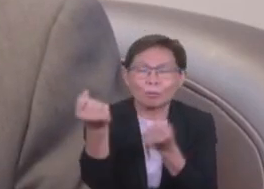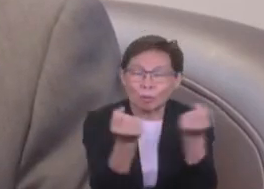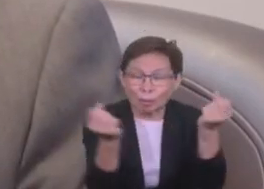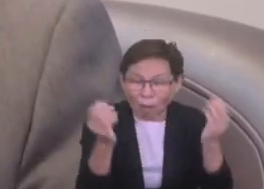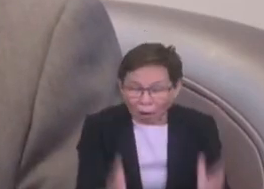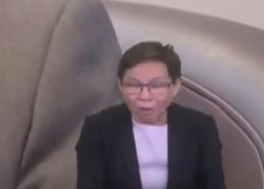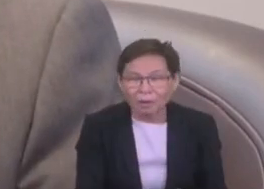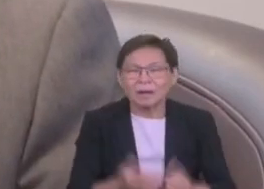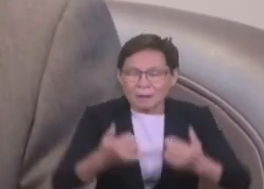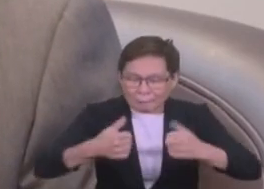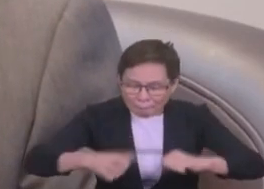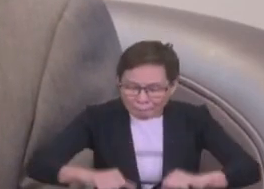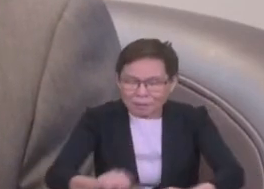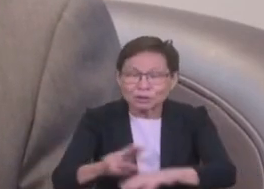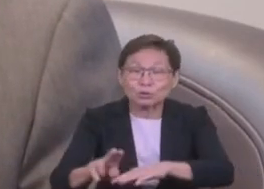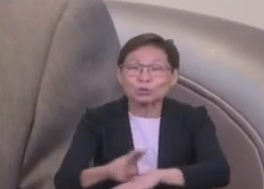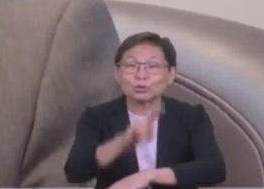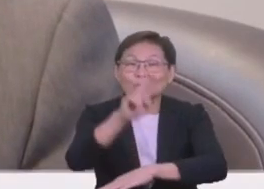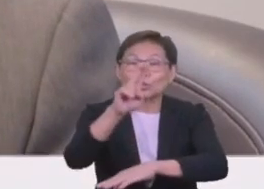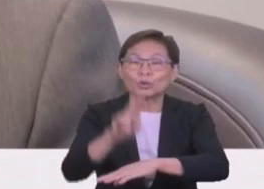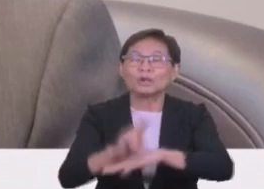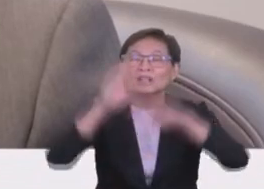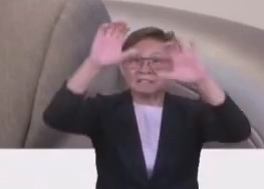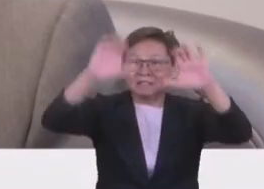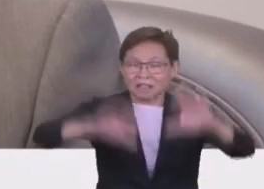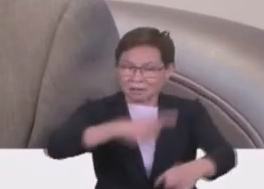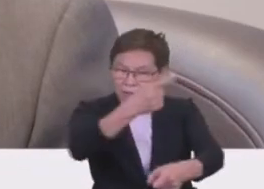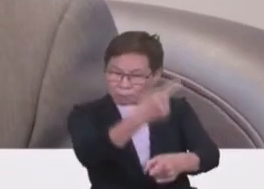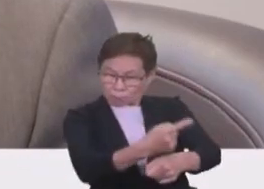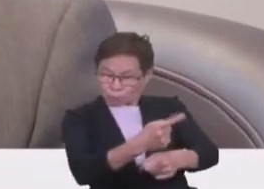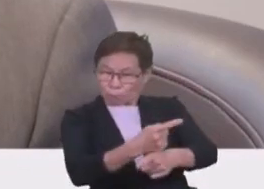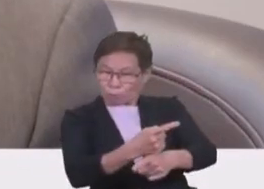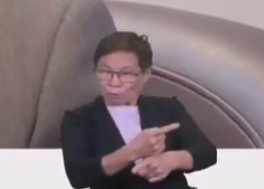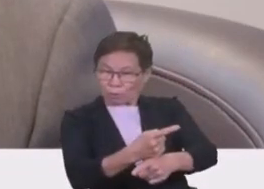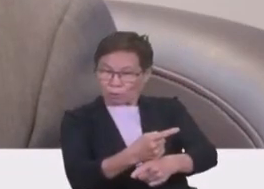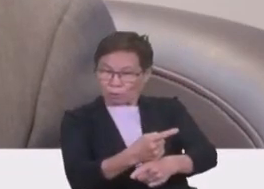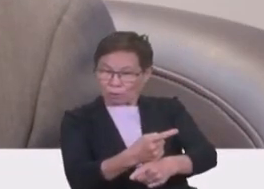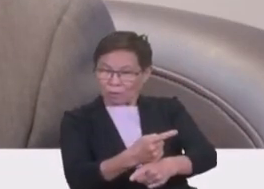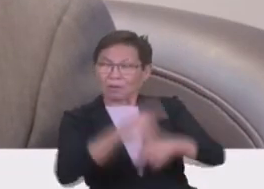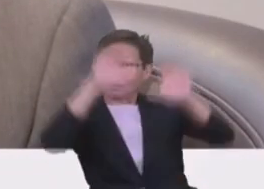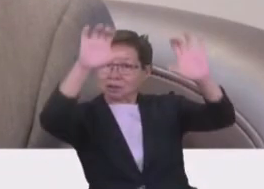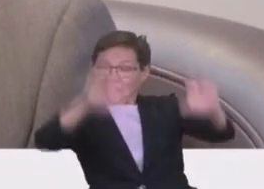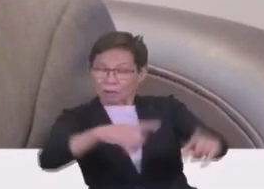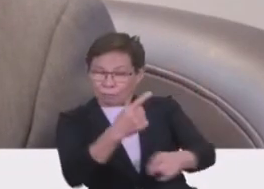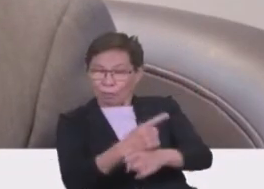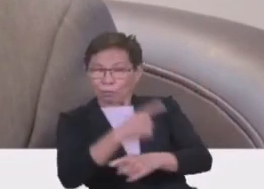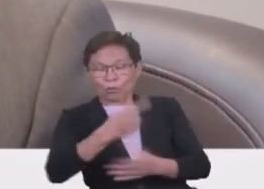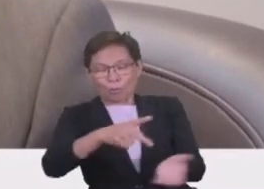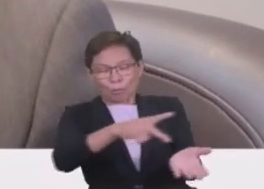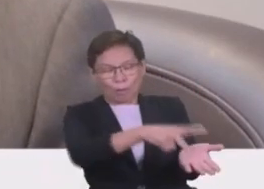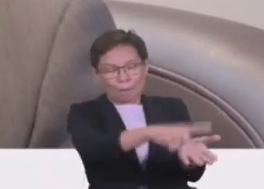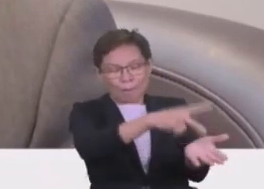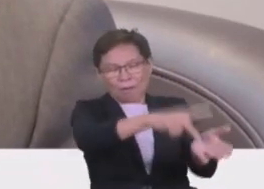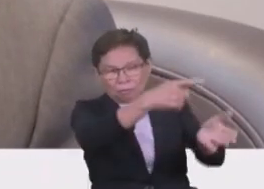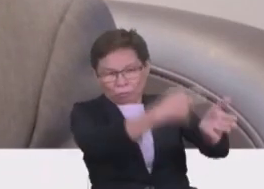masih menggunakan media yang sepatutnya, medium yang sepatutnya untuk membuat pembayaran